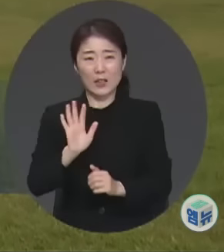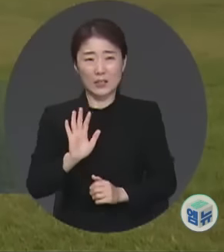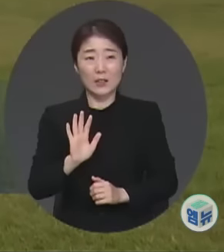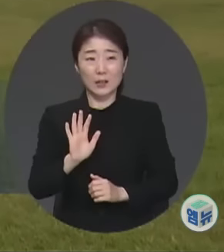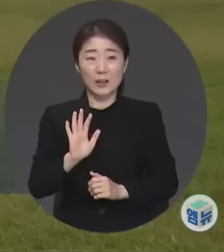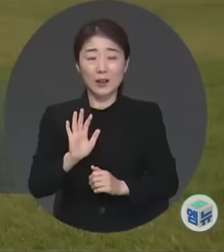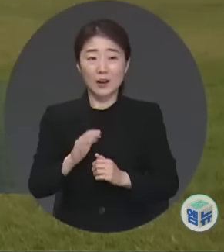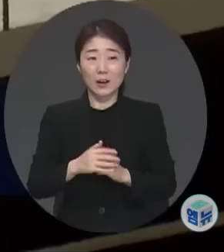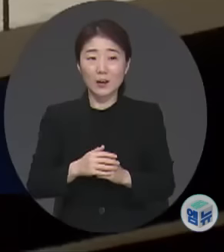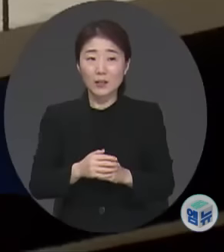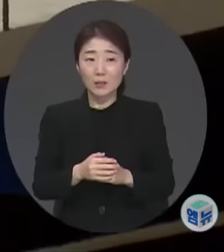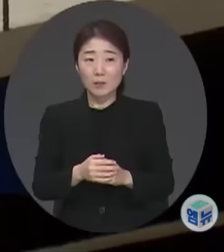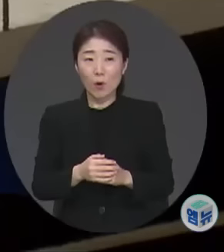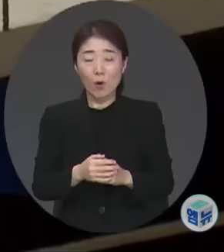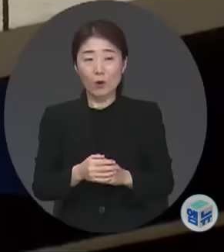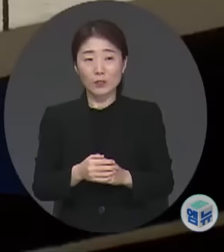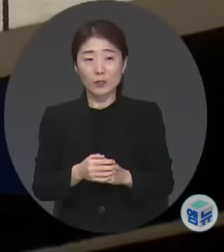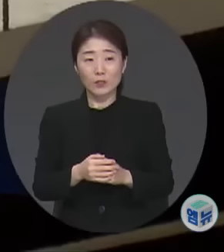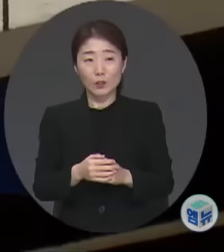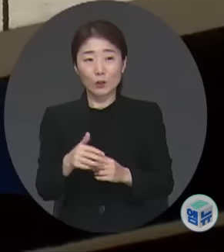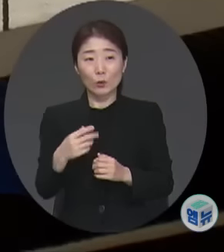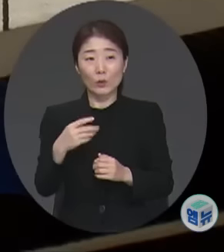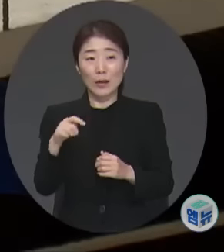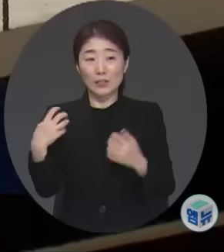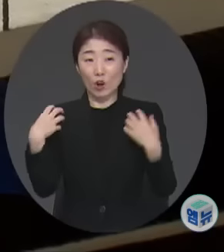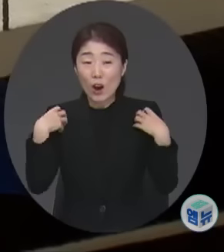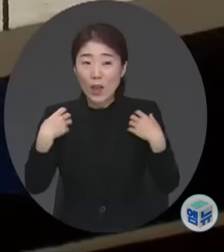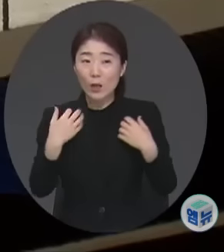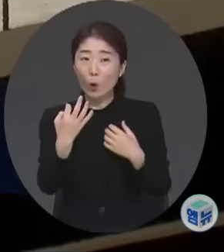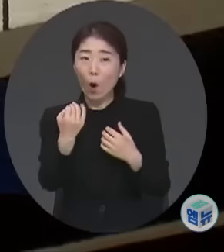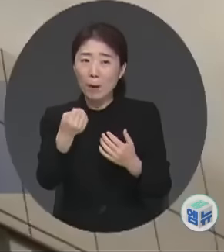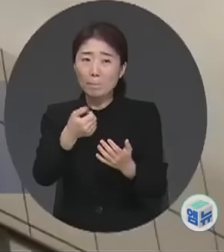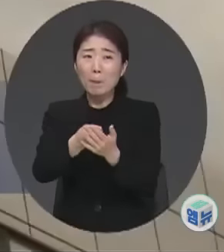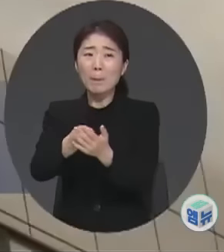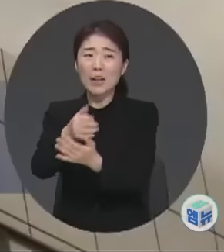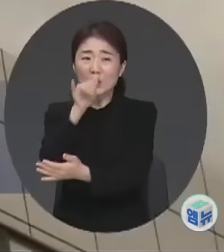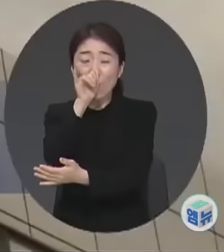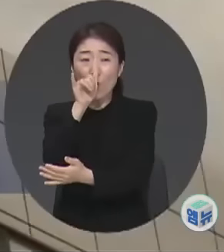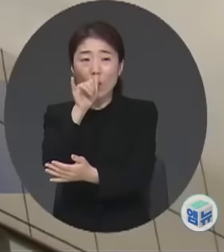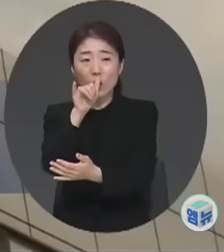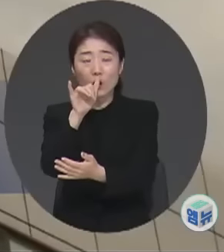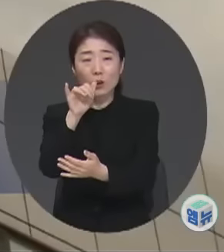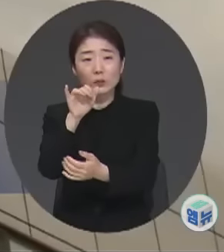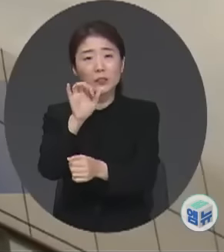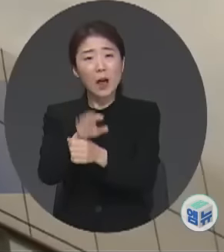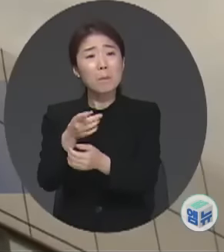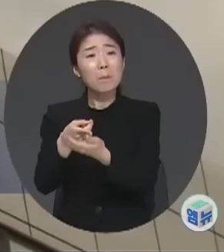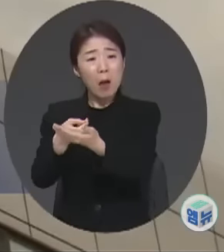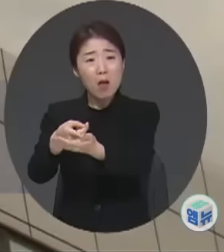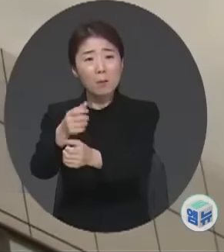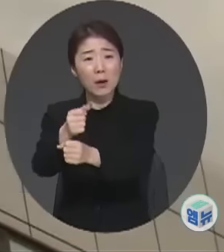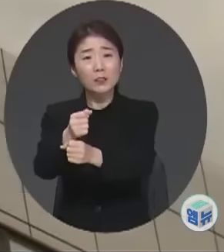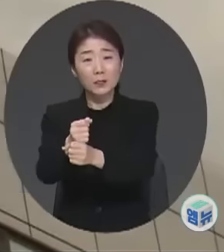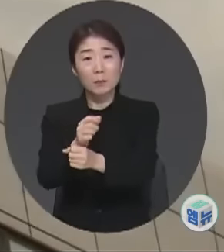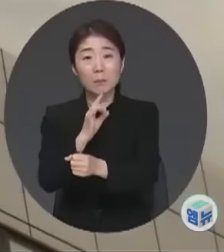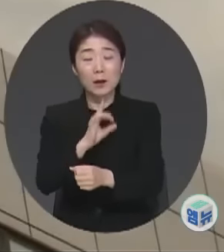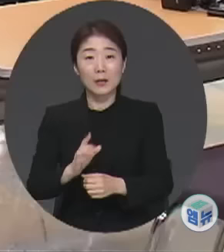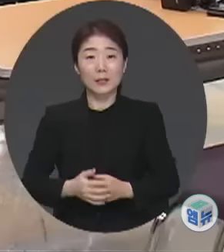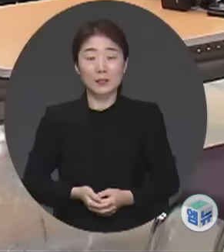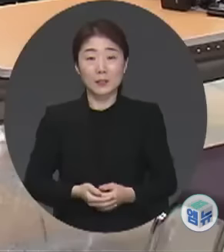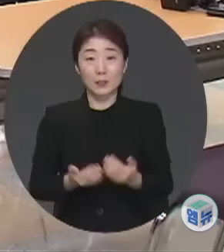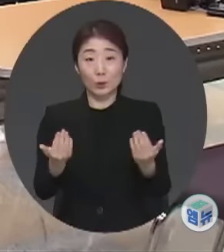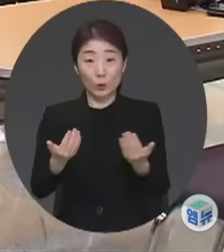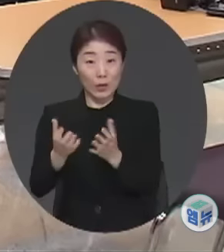아니고요. 지하층에 단가 계약돼 있는 물품을 우리가 납품 요구를 해서 현장 설치도록.